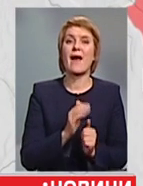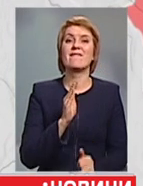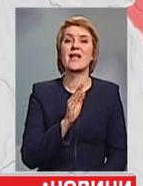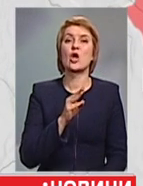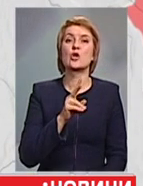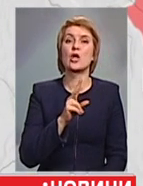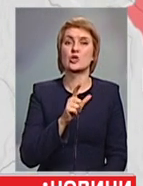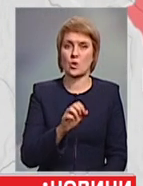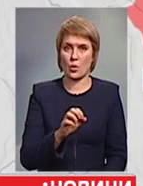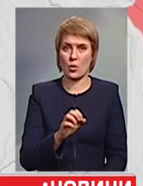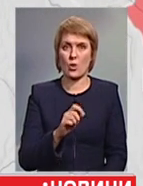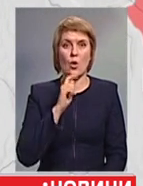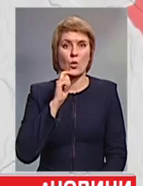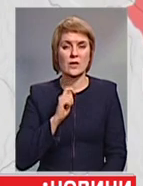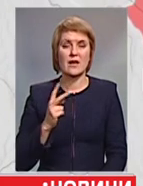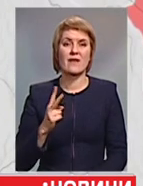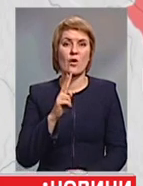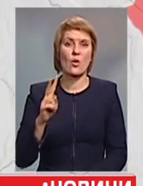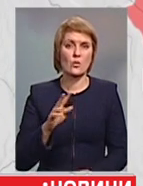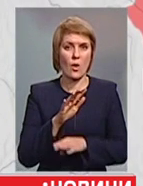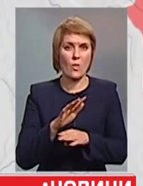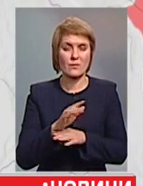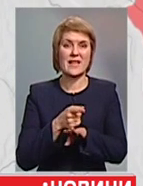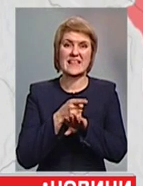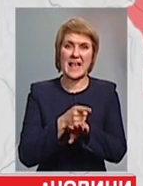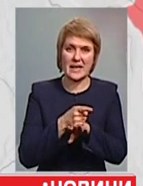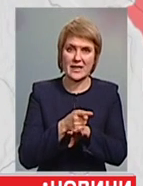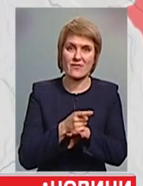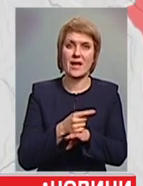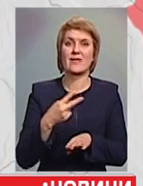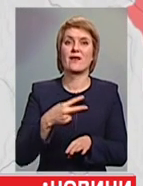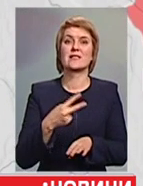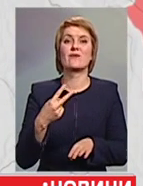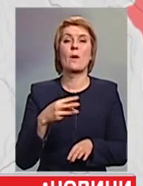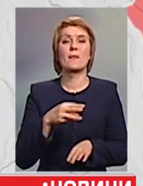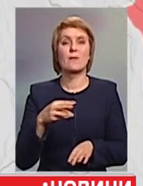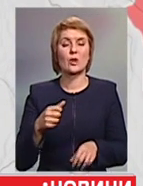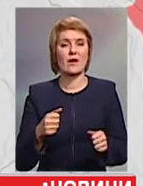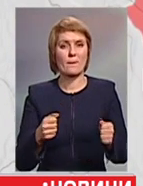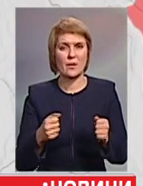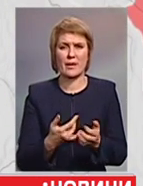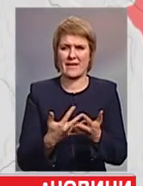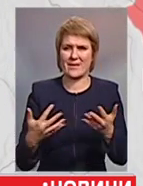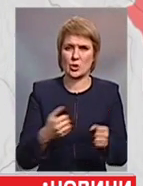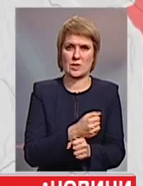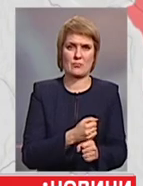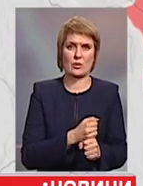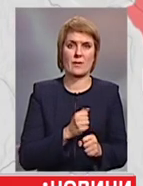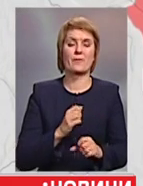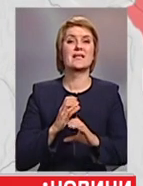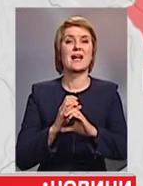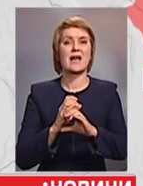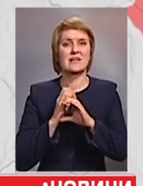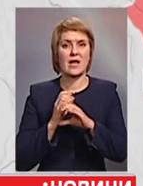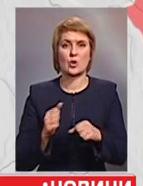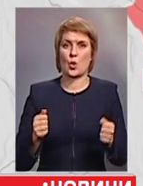українських військових близько 2 годин були під вогнем з танків, 120-мм мінометів та іншої зброї. З гармат і кулеметів